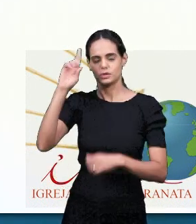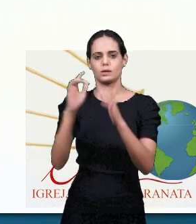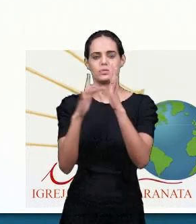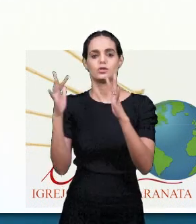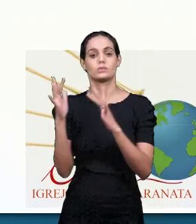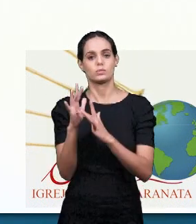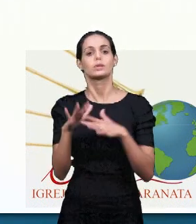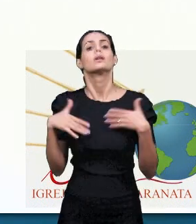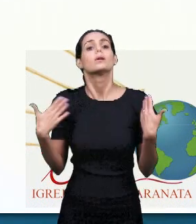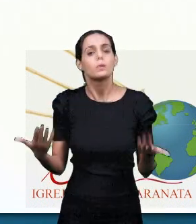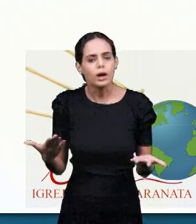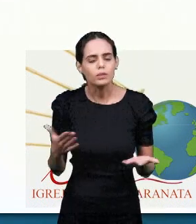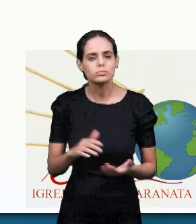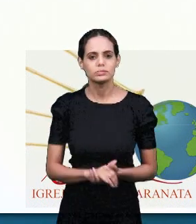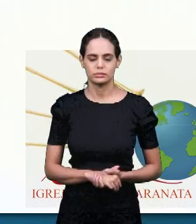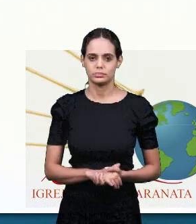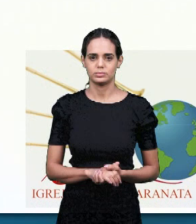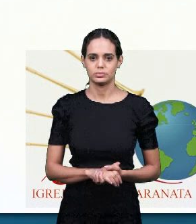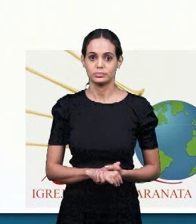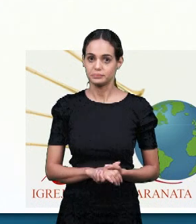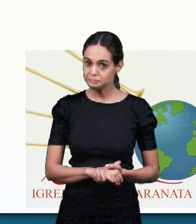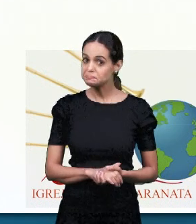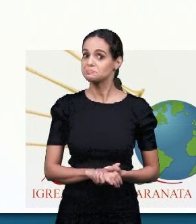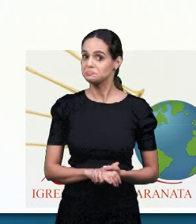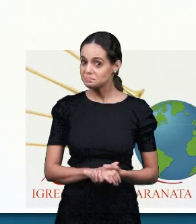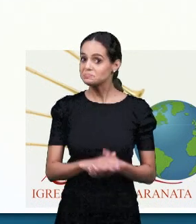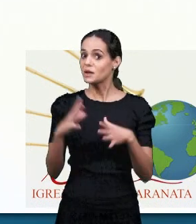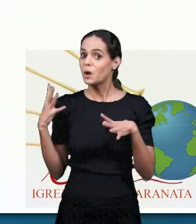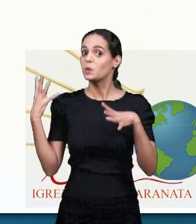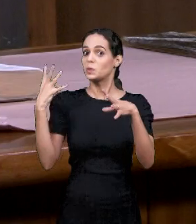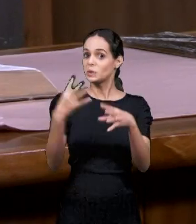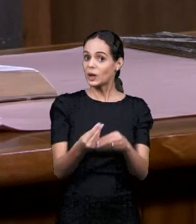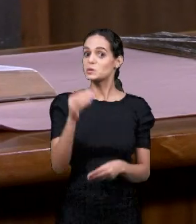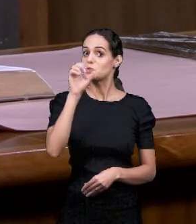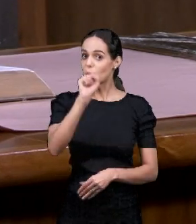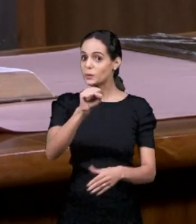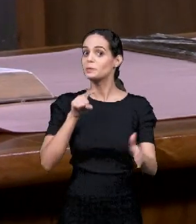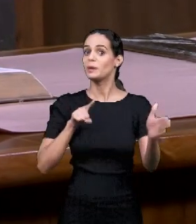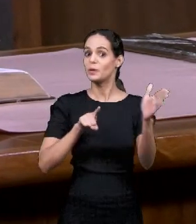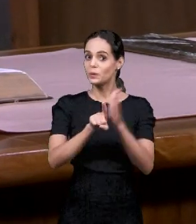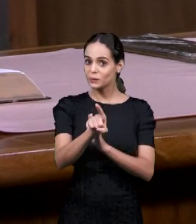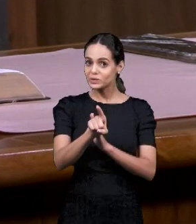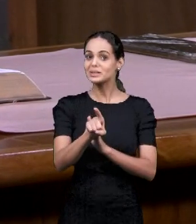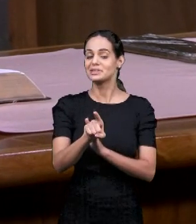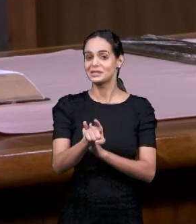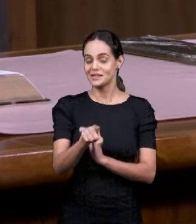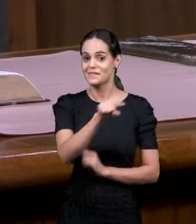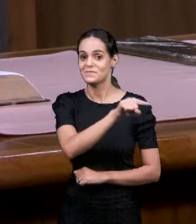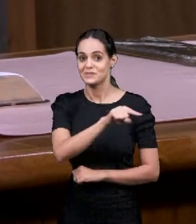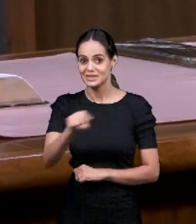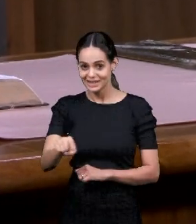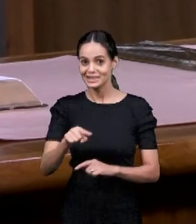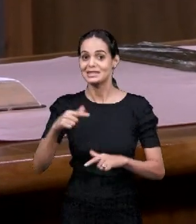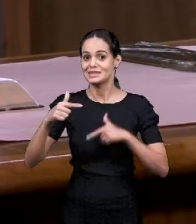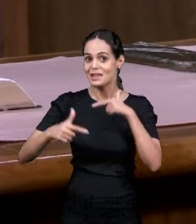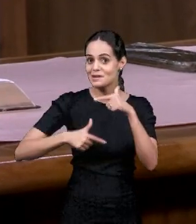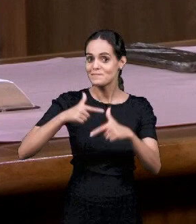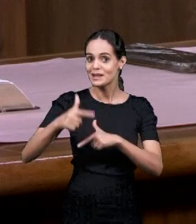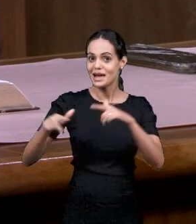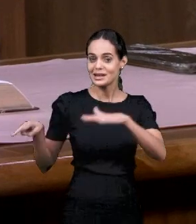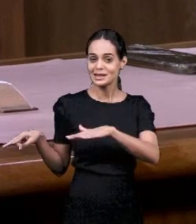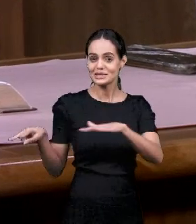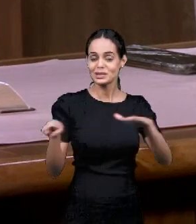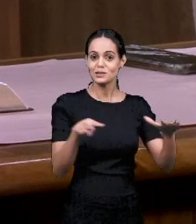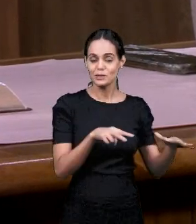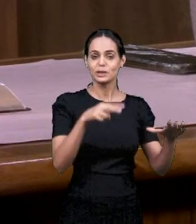ces num questions, total de 8 dans perguntas, le total de serão 8 questions, destinadas sont para nós destinées podermos à trabalhar nos durante a frères afin semana que nos frères et sœurs puissent enviar as travailler